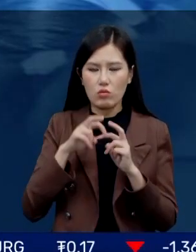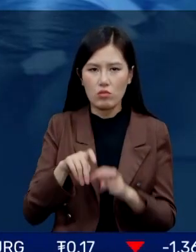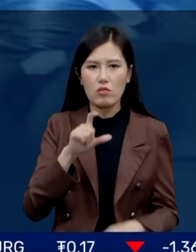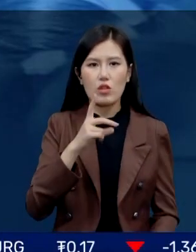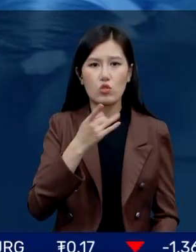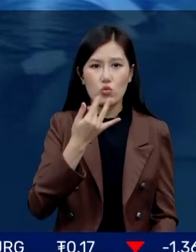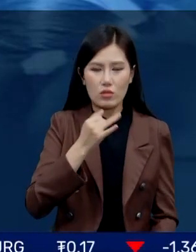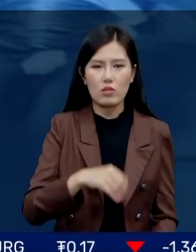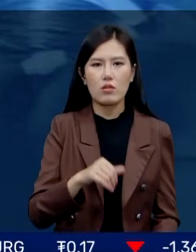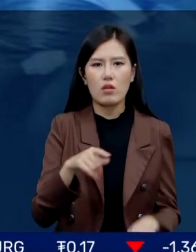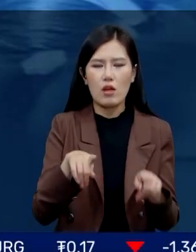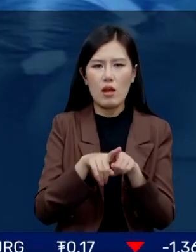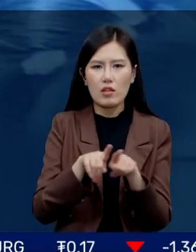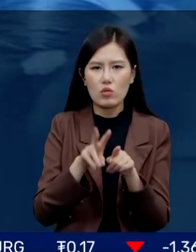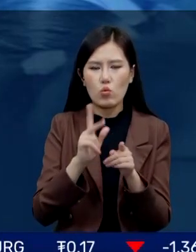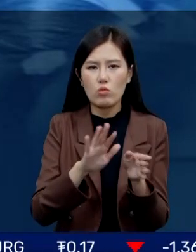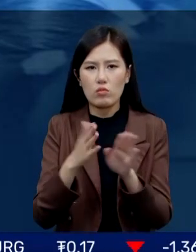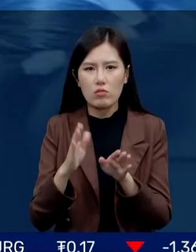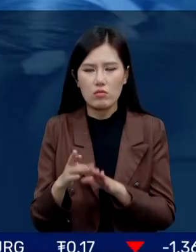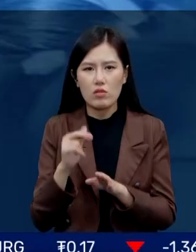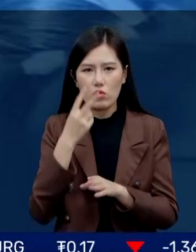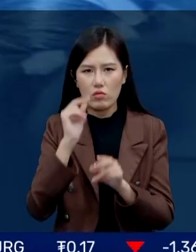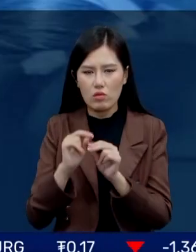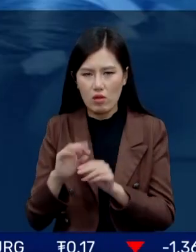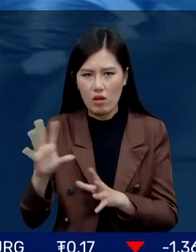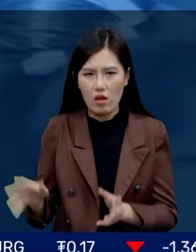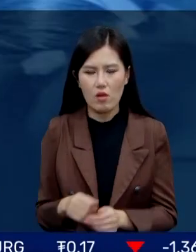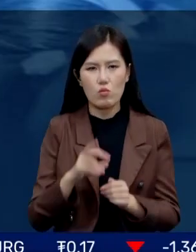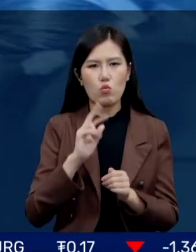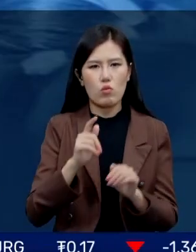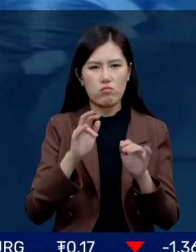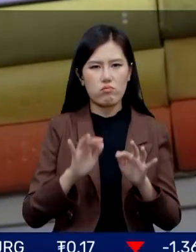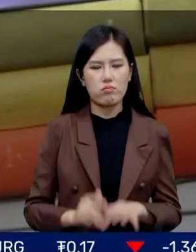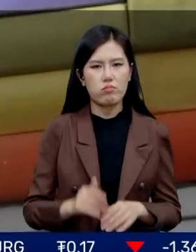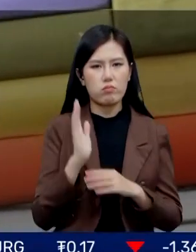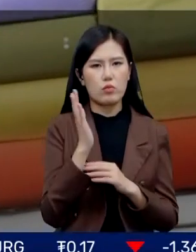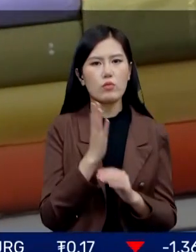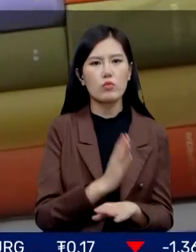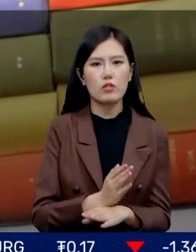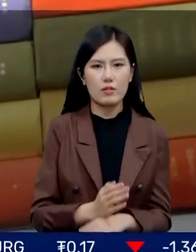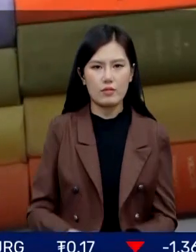адилтгал, зөөрлөл зэргийг судлан шинжилж эрдэм шинжилгээний илтгэлээ бэлтгэжээ.